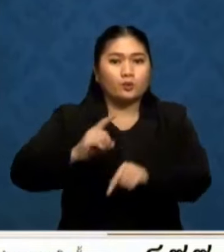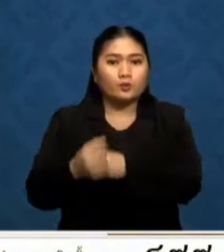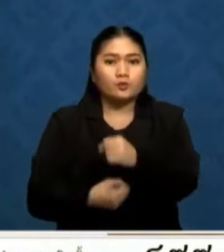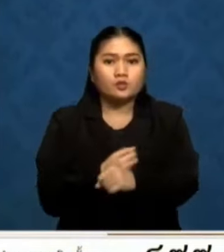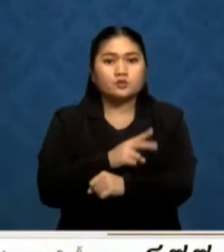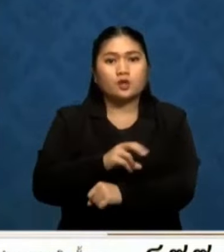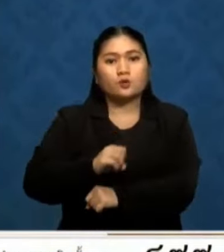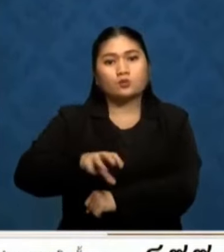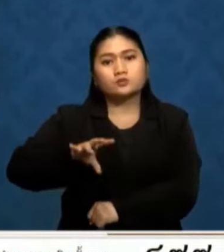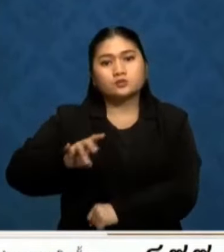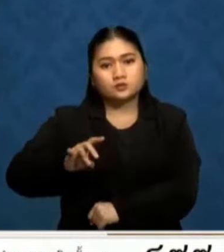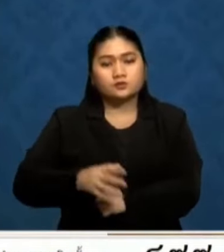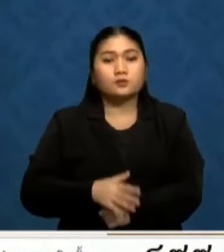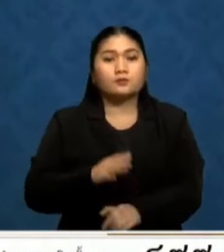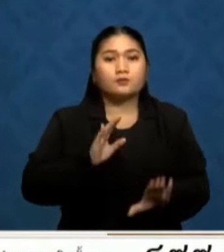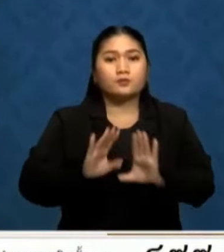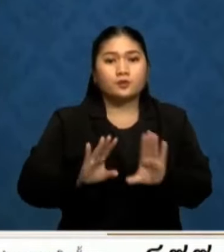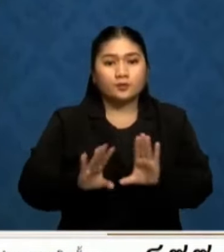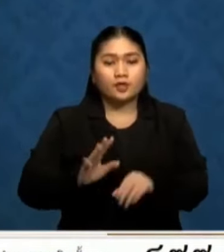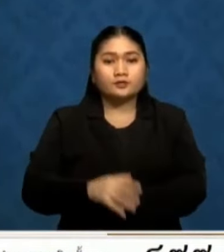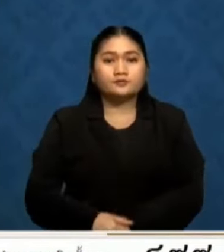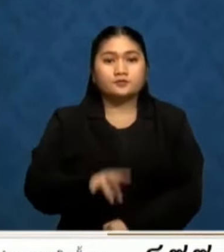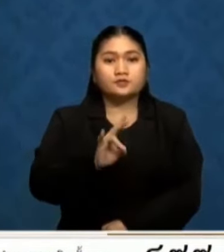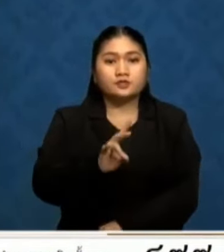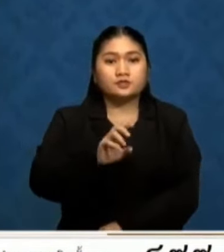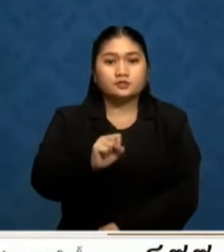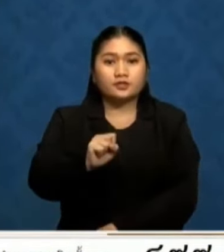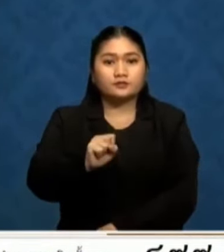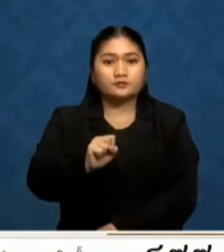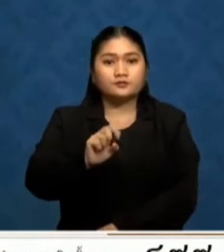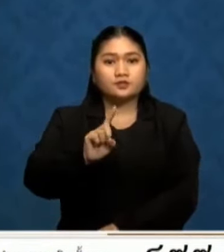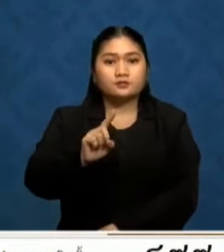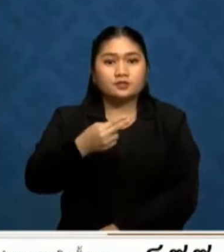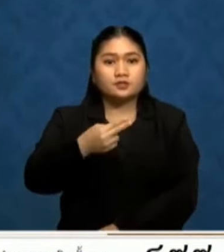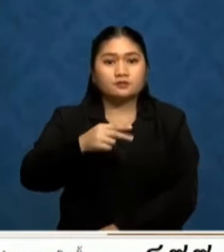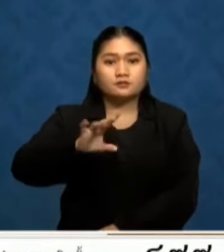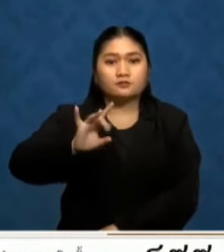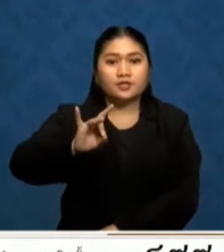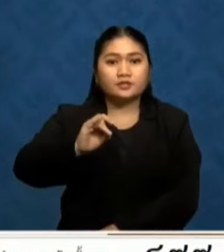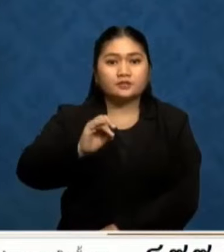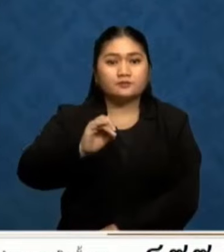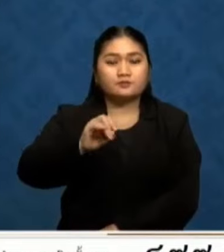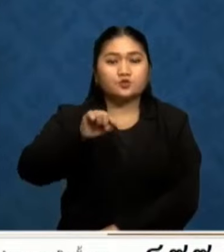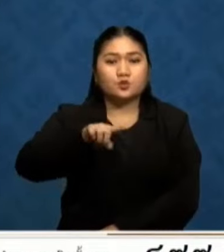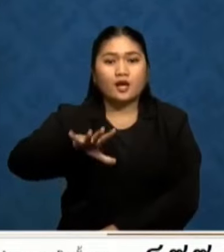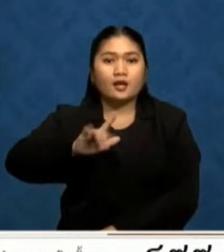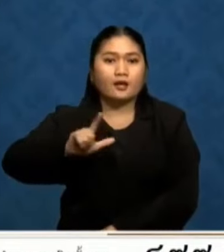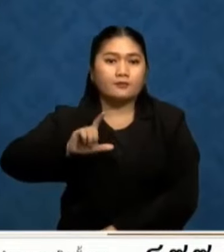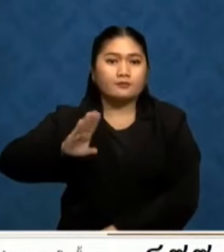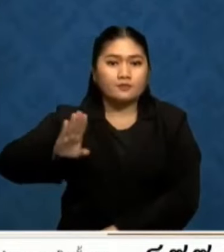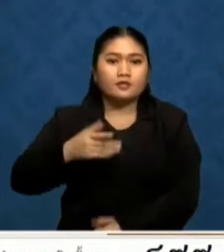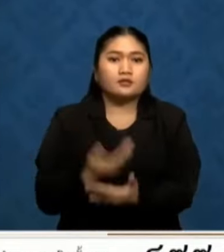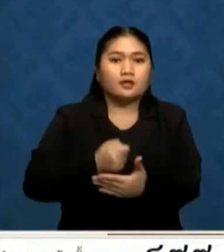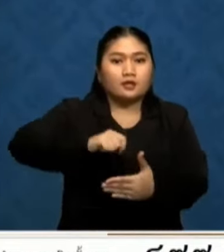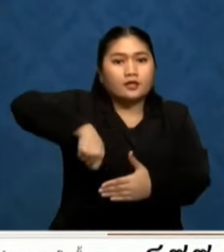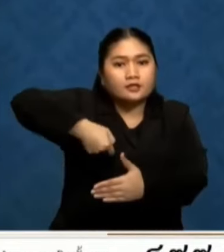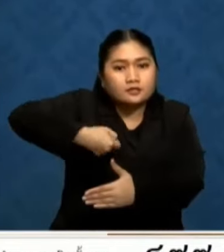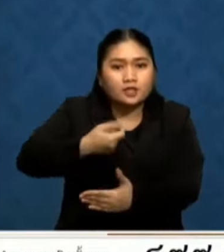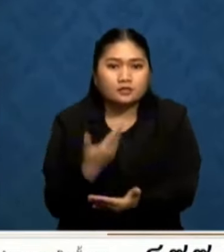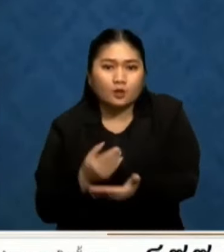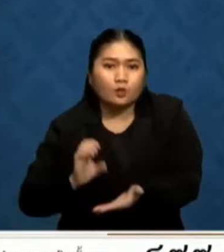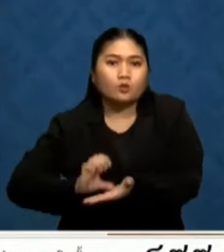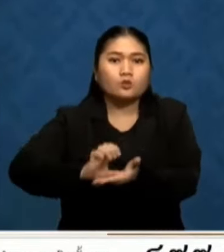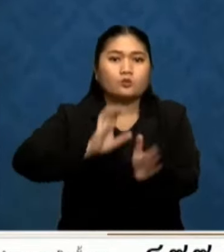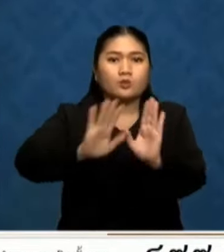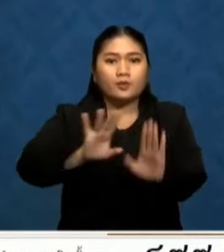ปีก็ประณพ.สอุ่ 2,517 จำนวนใน 170,880.5 ล้บาทจะทําใหมรายจ่ายลงทุนจ